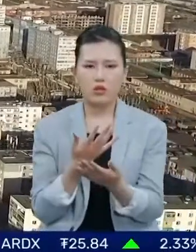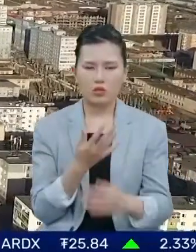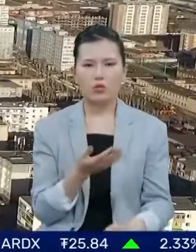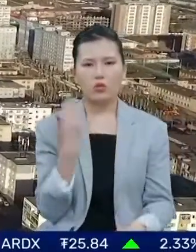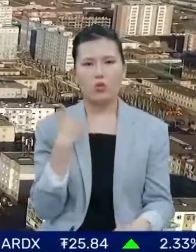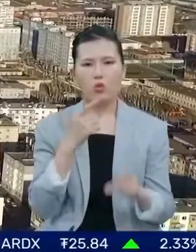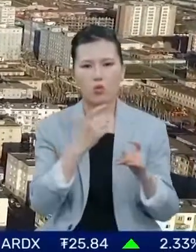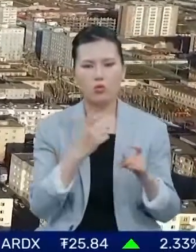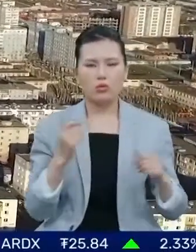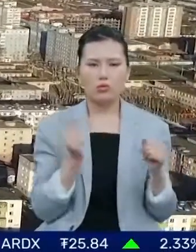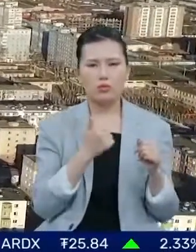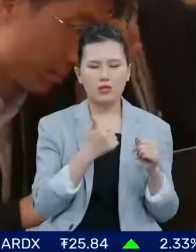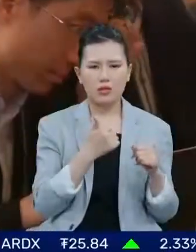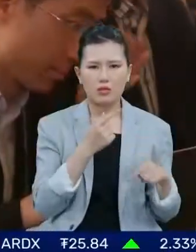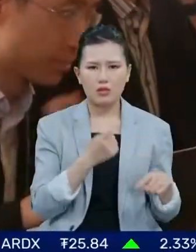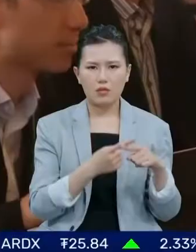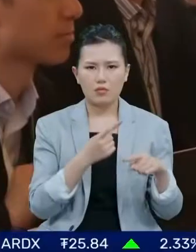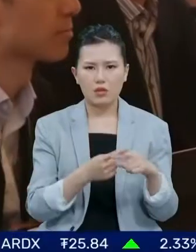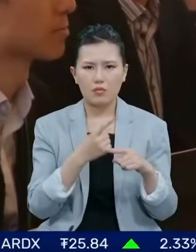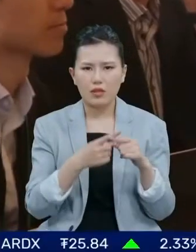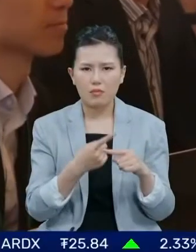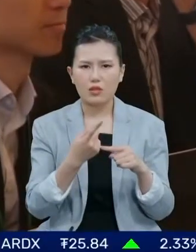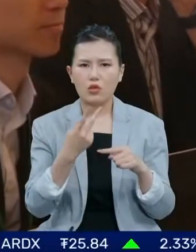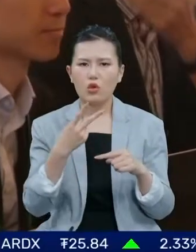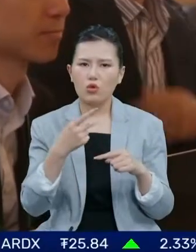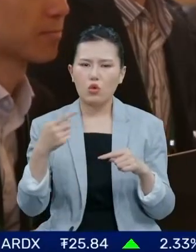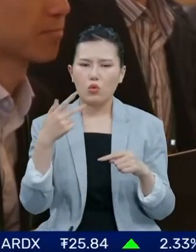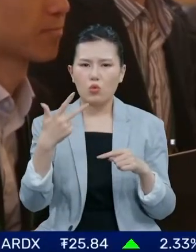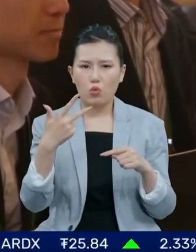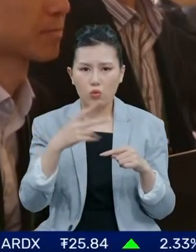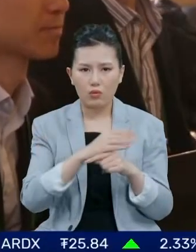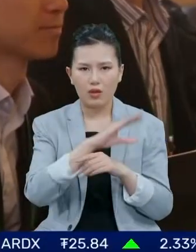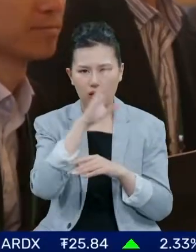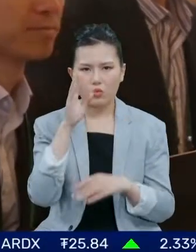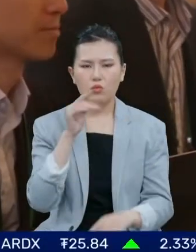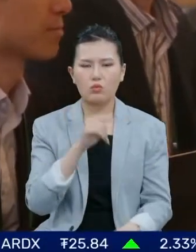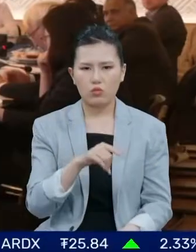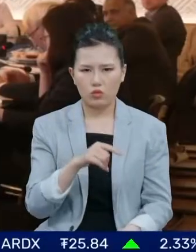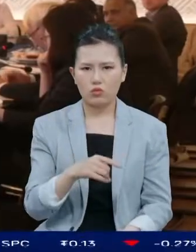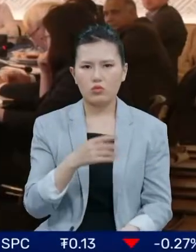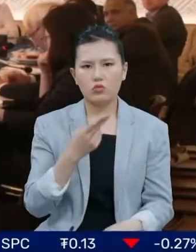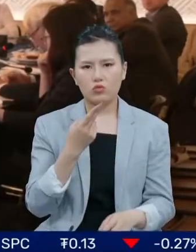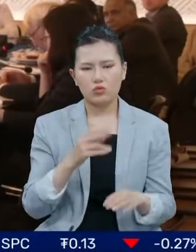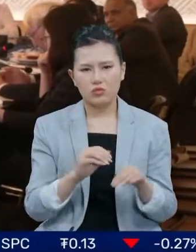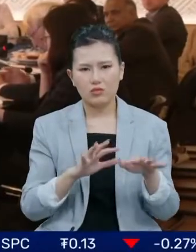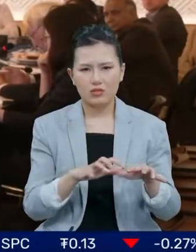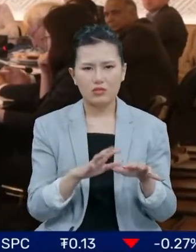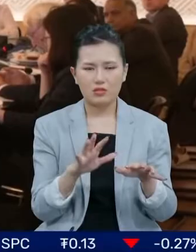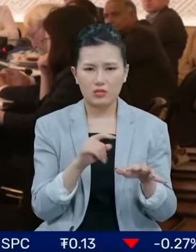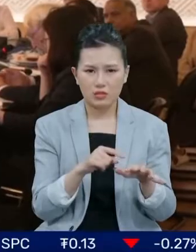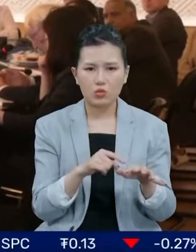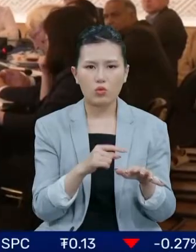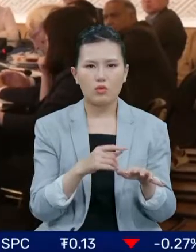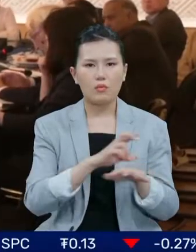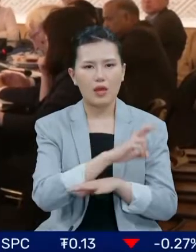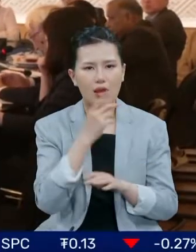3 дахин их байгааг мэрэгчлэнүүд онцоллоо. Цөлжилт хүрсний дараатлан тогтвортой хөгжлийн зорилт хэдий ч бусад салбаруудад хүртэл сөргөөр нөлөөсөөр